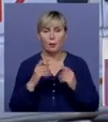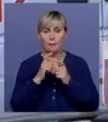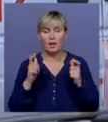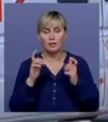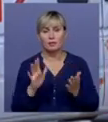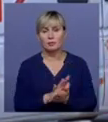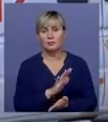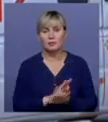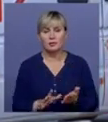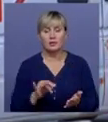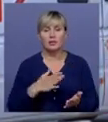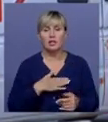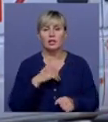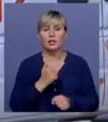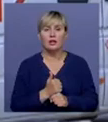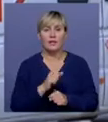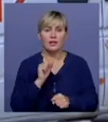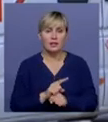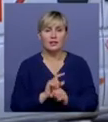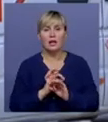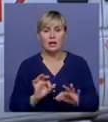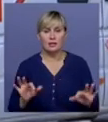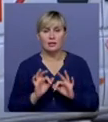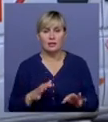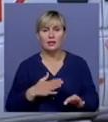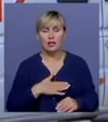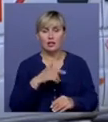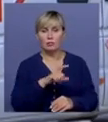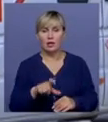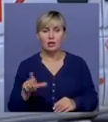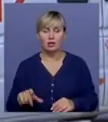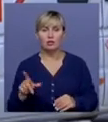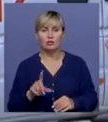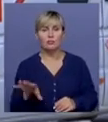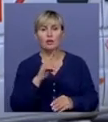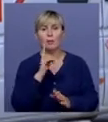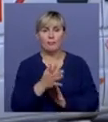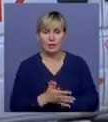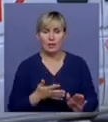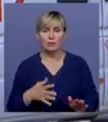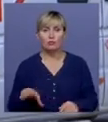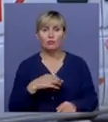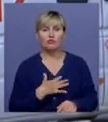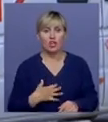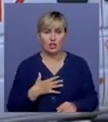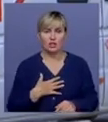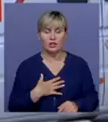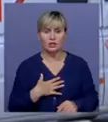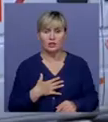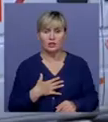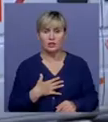бесплатной основе наша главная задача разъяснить нашим горожанам чтобы они понимали всю важность